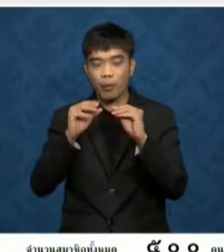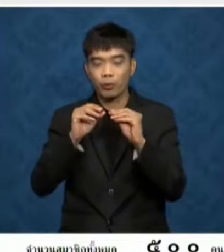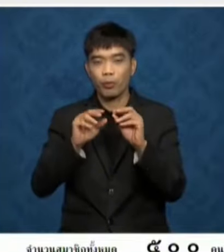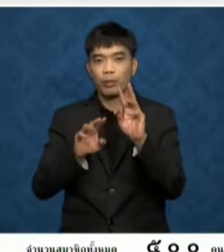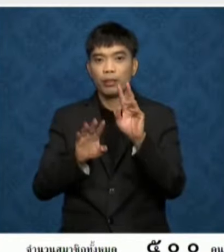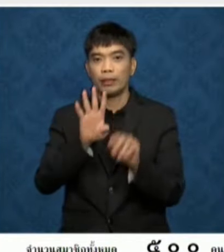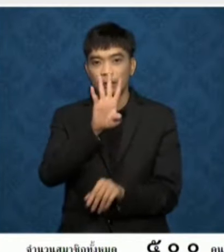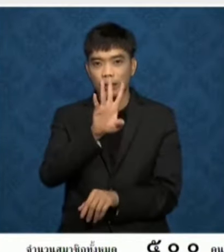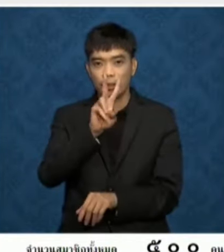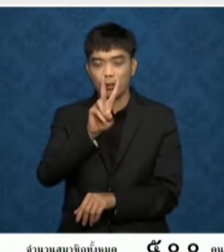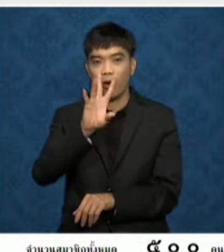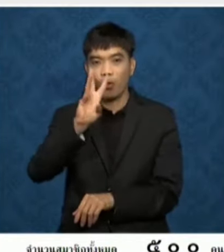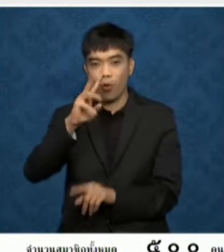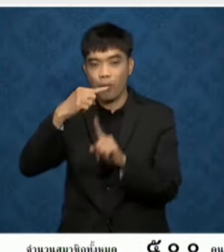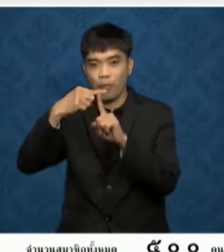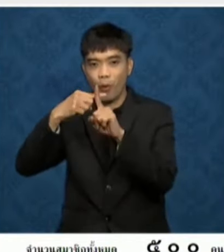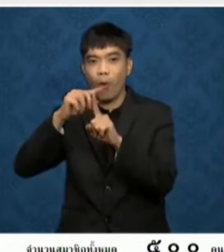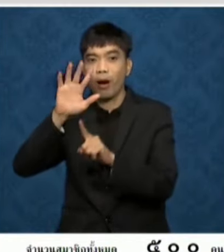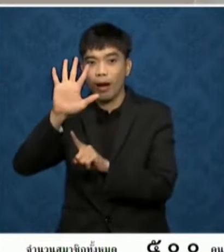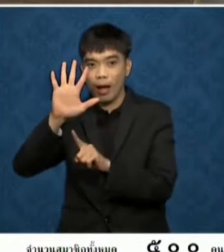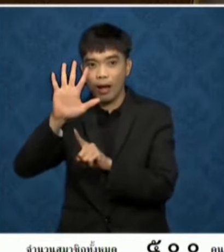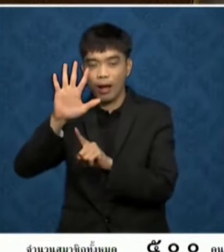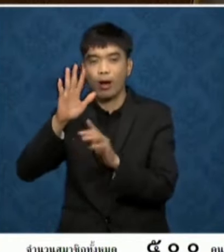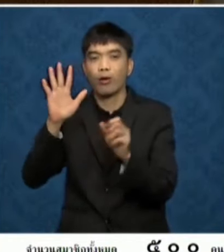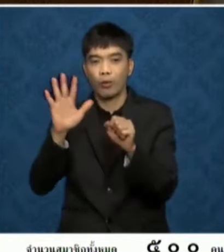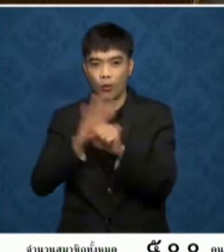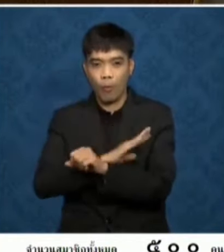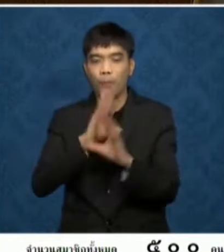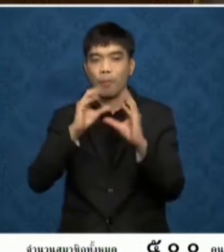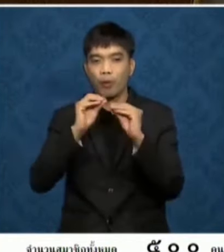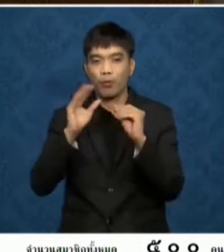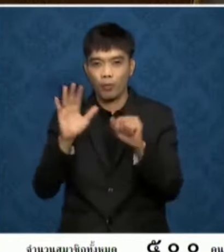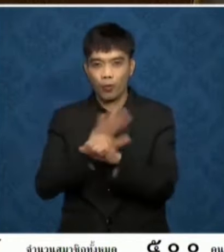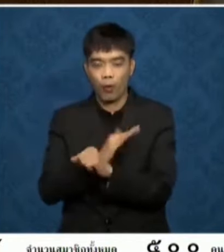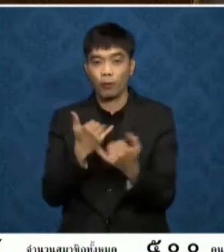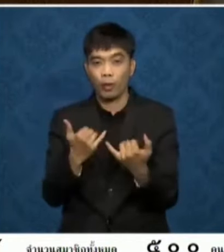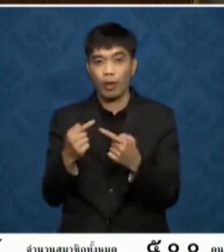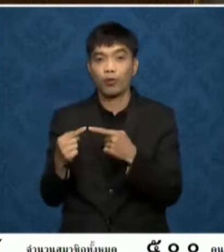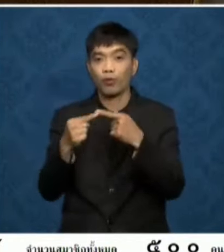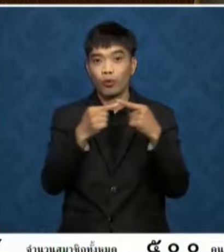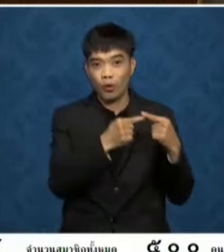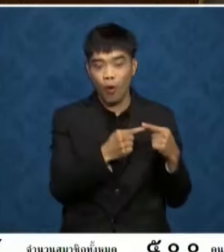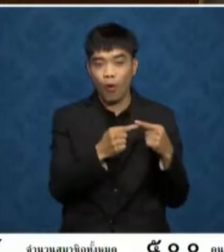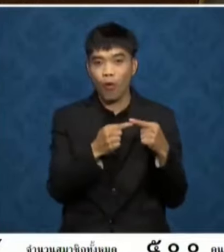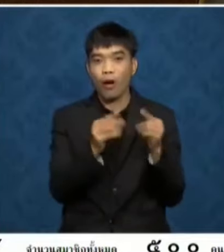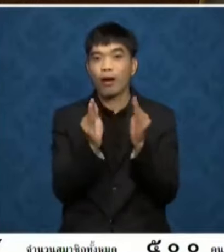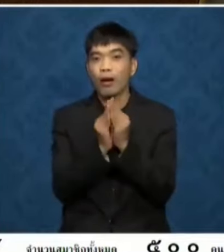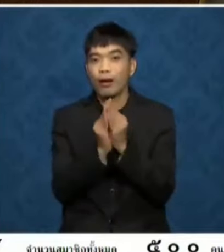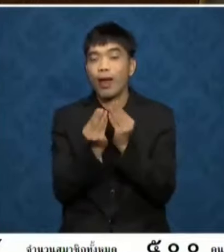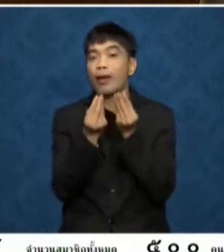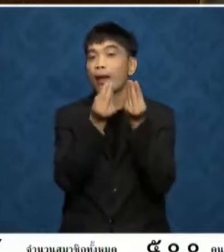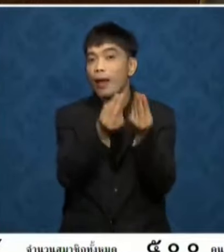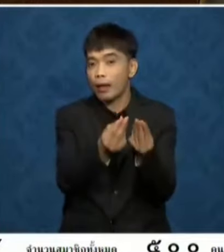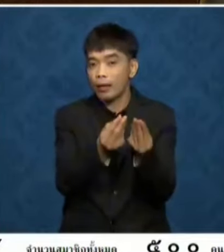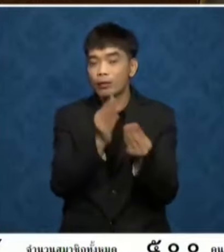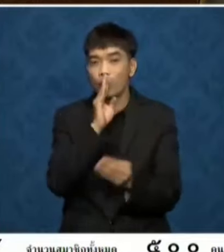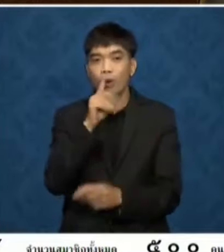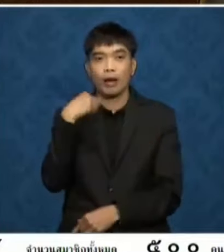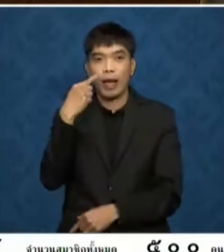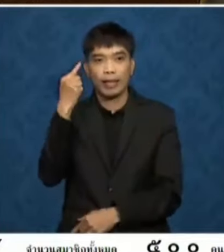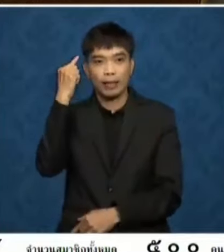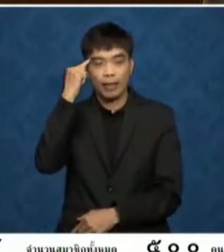ก5นะครับครบองค์ประชุมครับต่อไปจะเป็นการใช้สิทธิ์ออกเสียงลงคะแนนครับผู้ใดเห็นควรให้มีการแก้ไขโปรดก